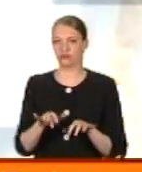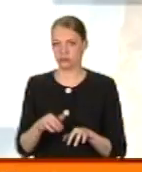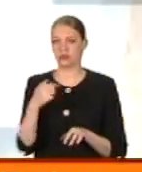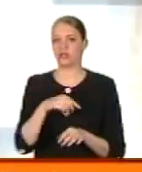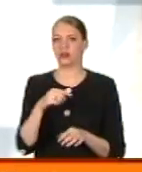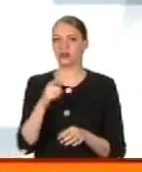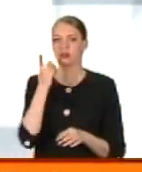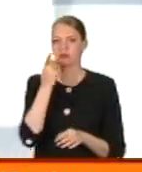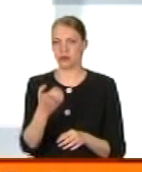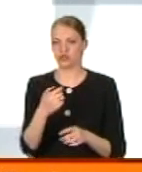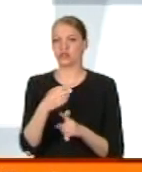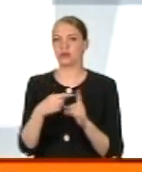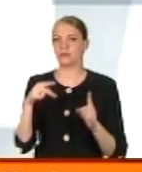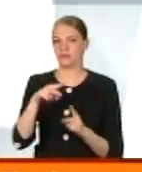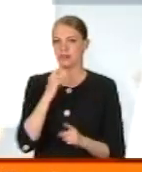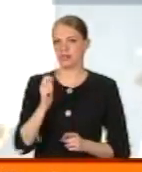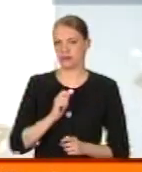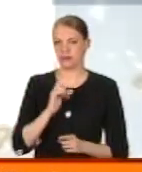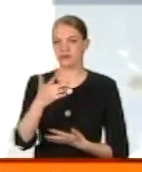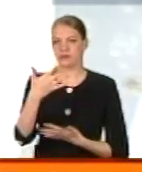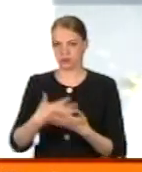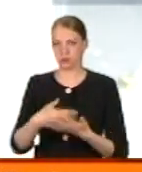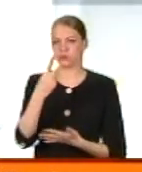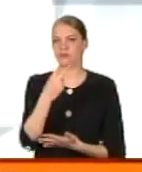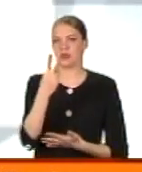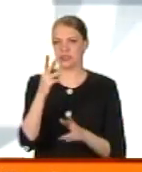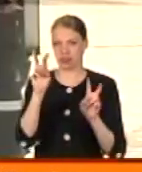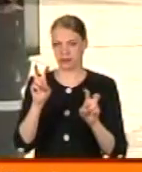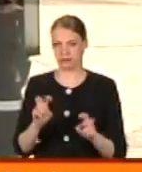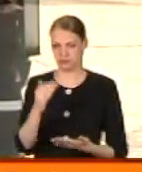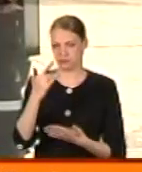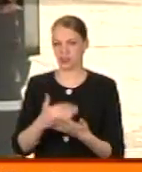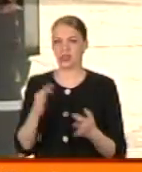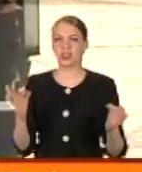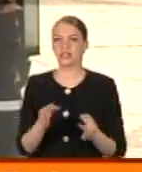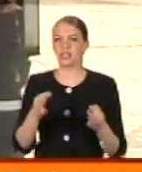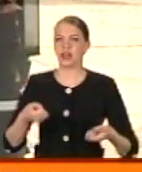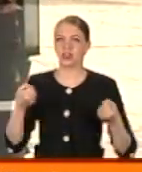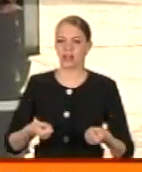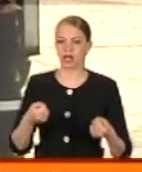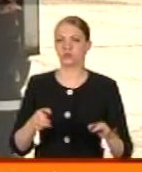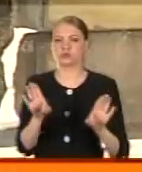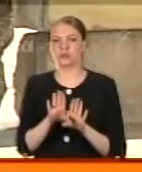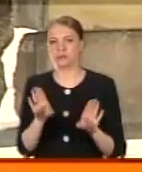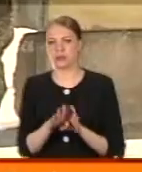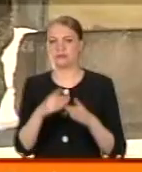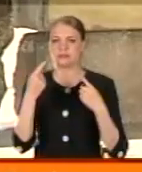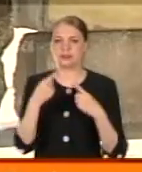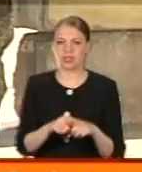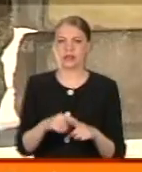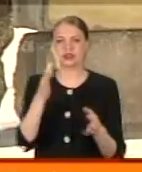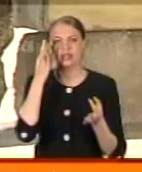машинка, пейджер, півлітра парфумів. Всього в списку 23 найменування. І ніяких каструль, меблів, побутової